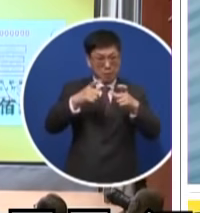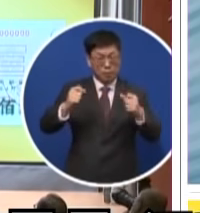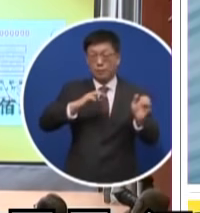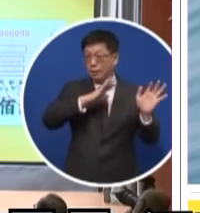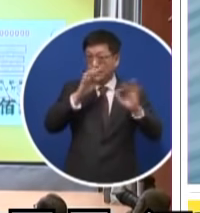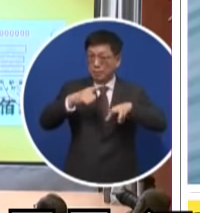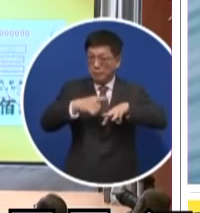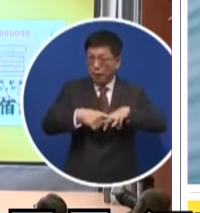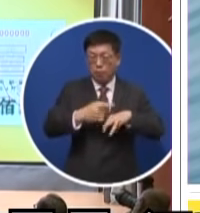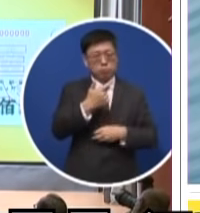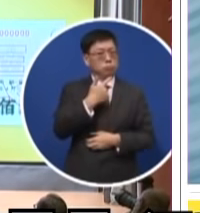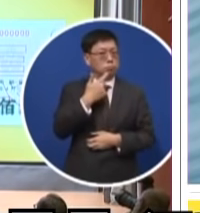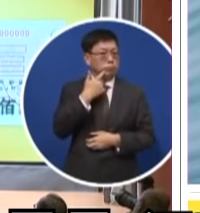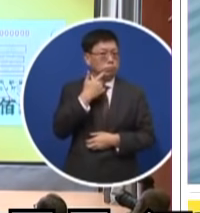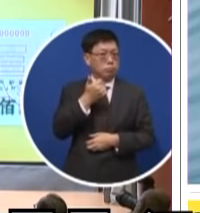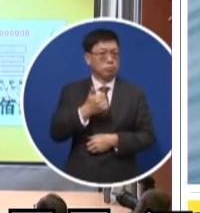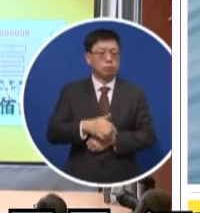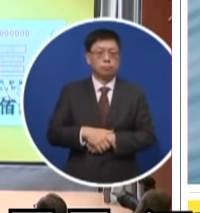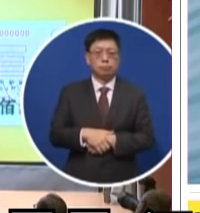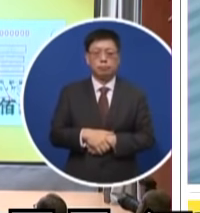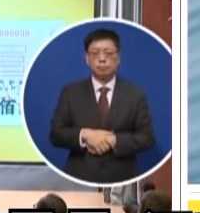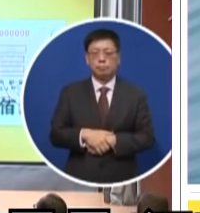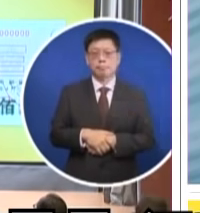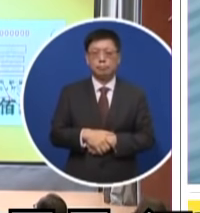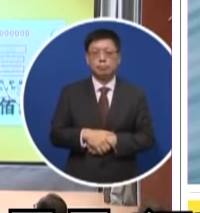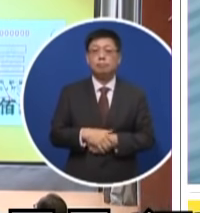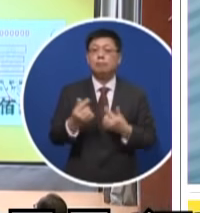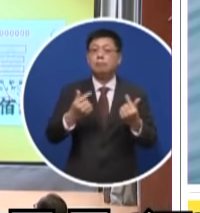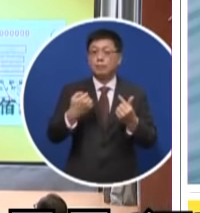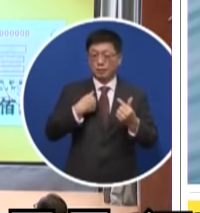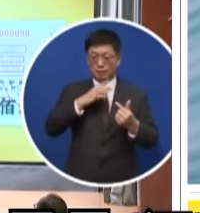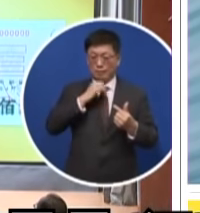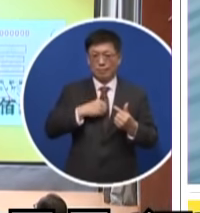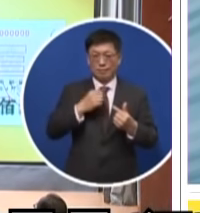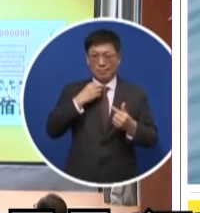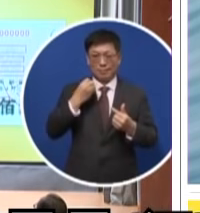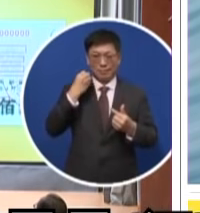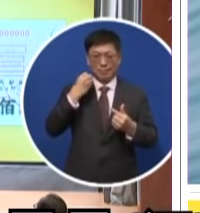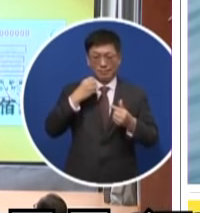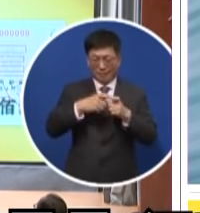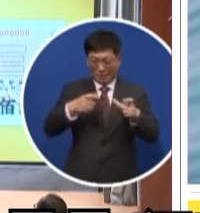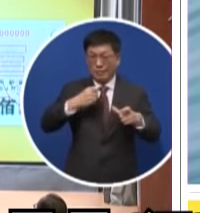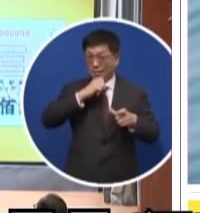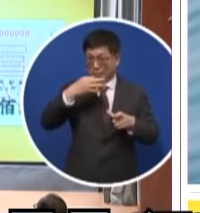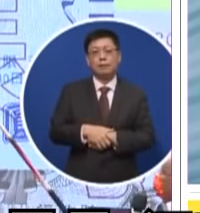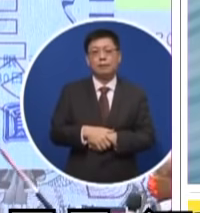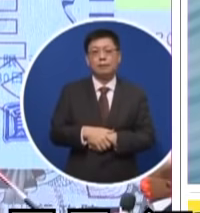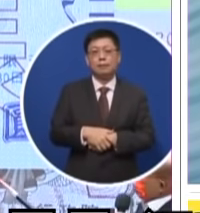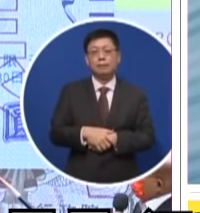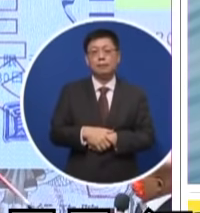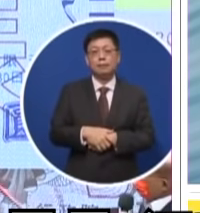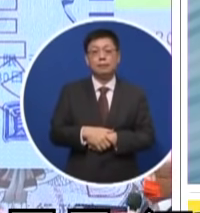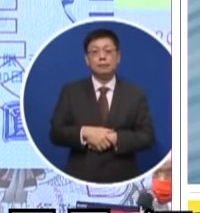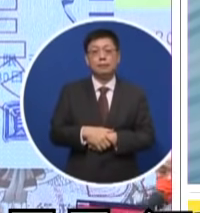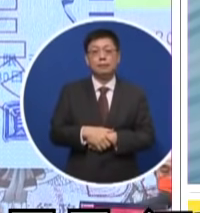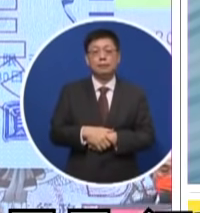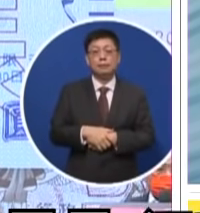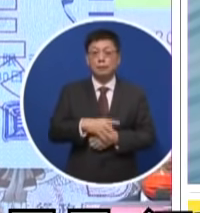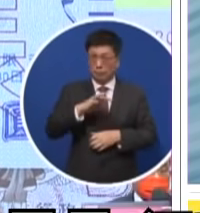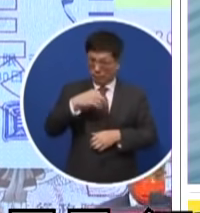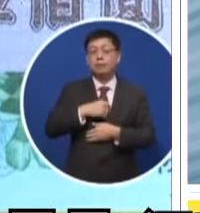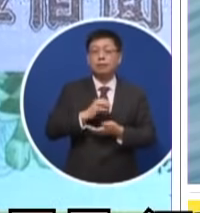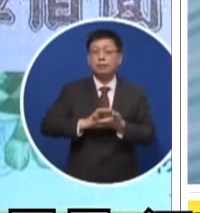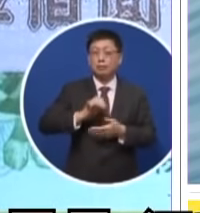过来，你爱去甲收，全部开30几亿呢？这个钱敢是你的钱？今日的你的钱，你愿意安尼开